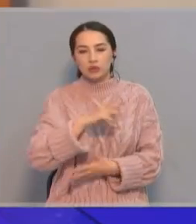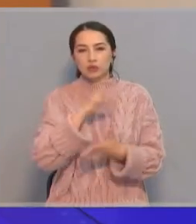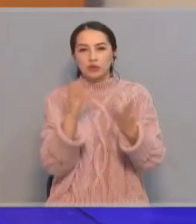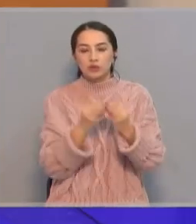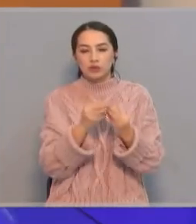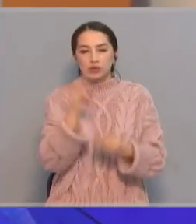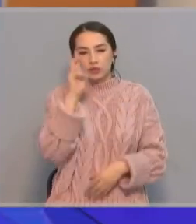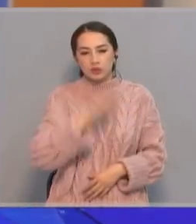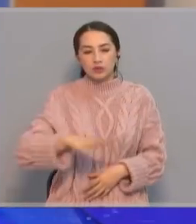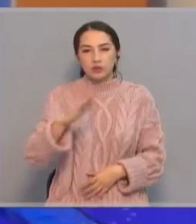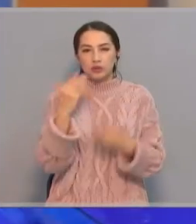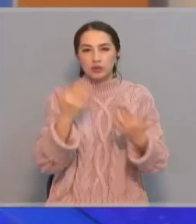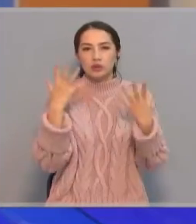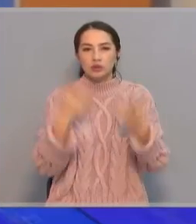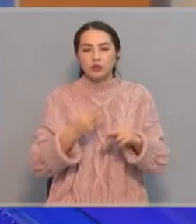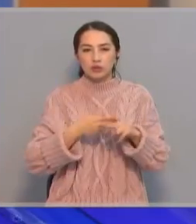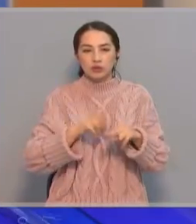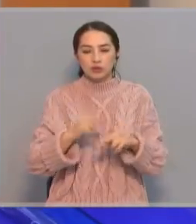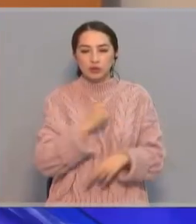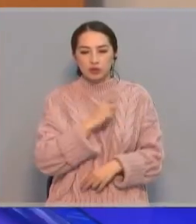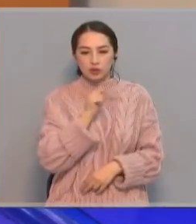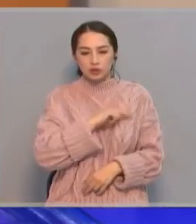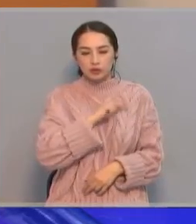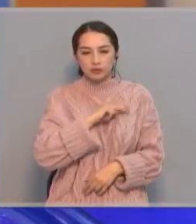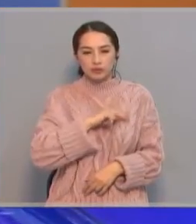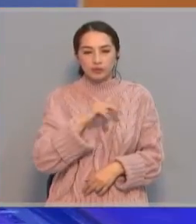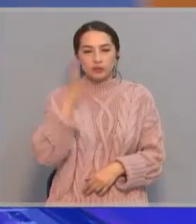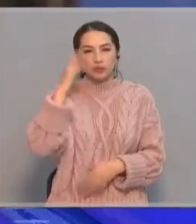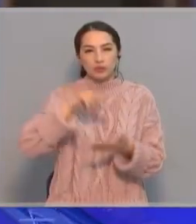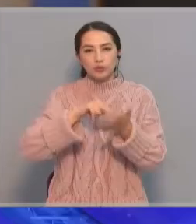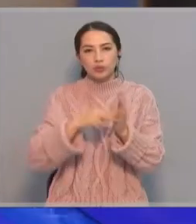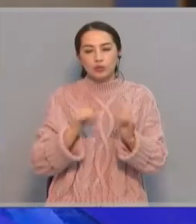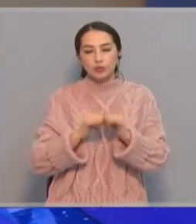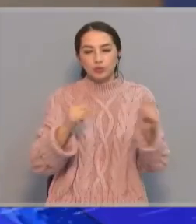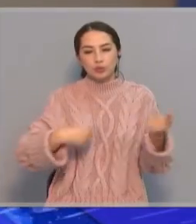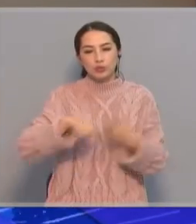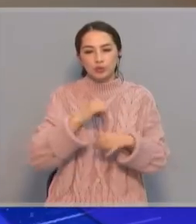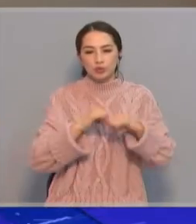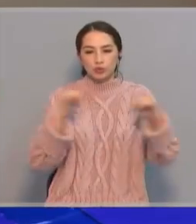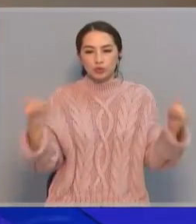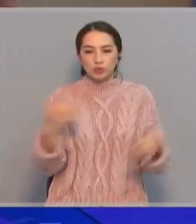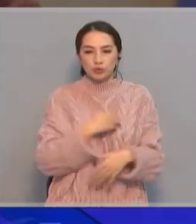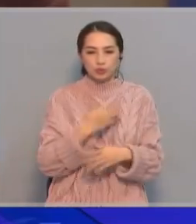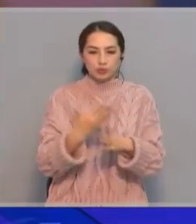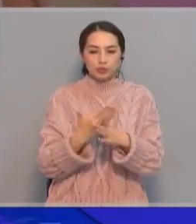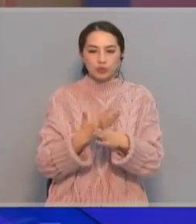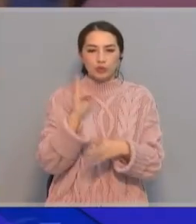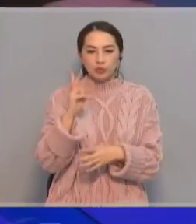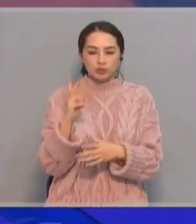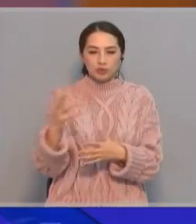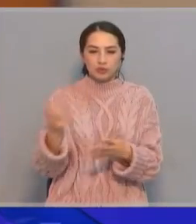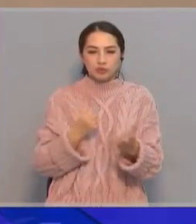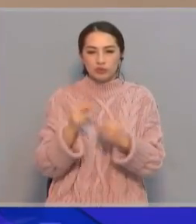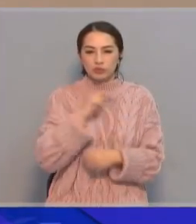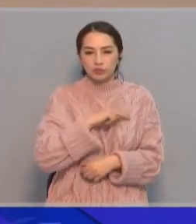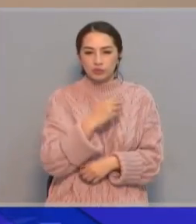получила средства. На сегодняшний день работаю одна, однако в дальнейшем планирую расширить свой бизнес и взять помощников. В следующем